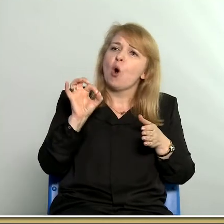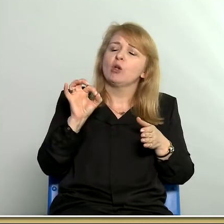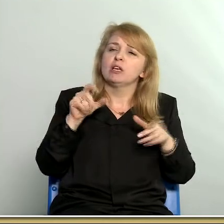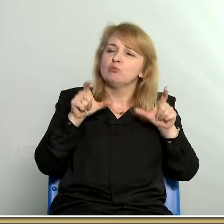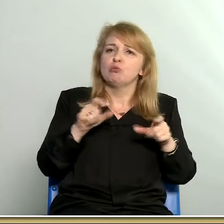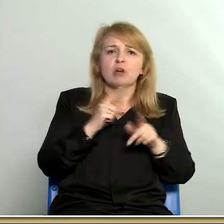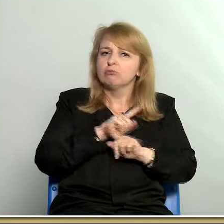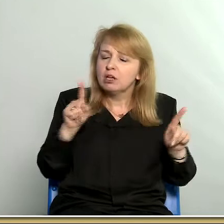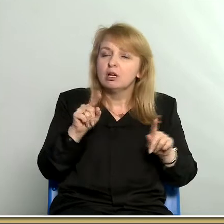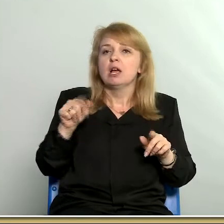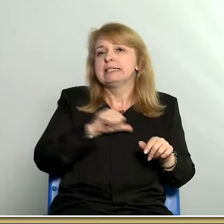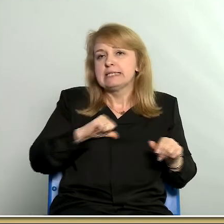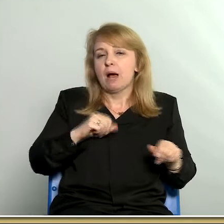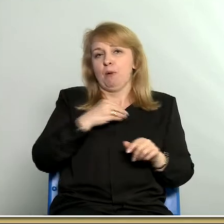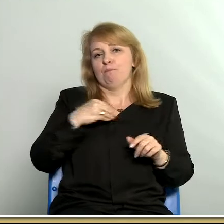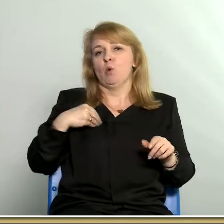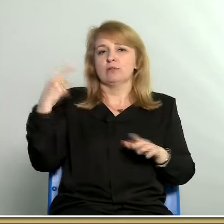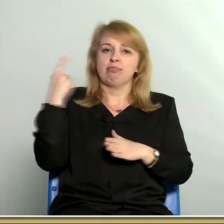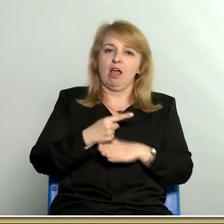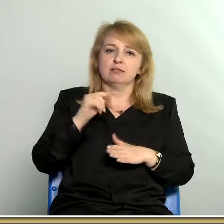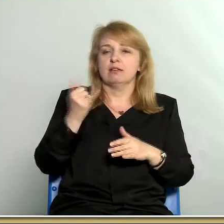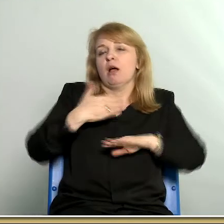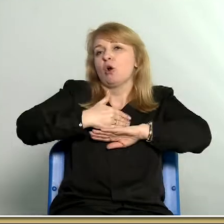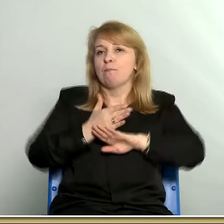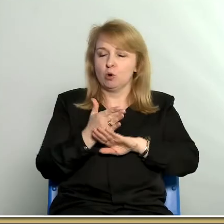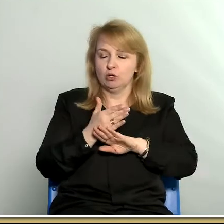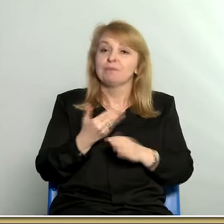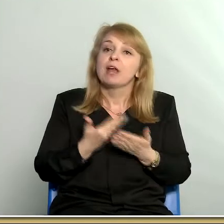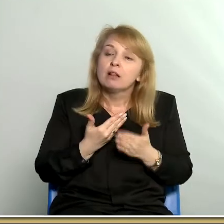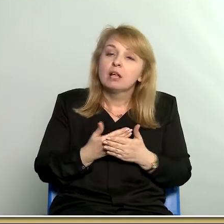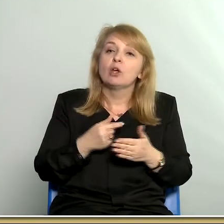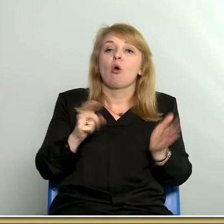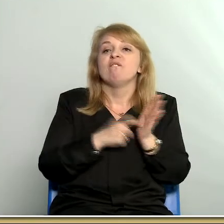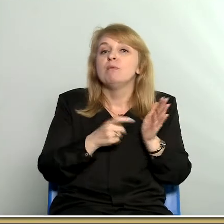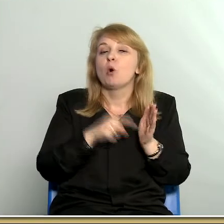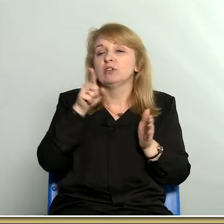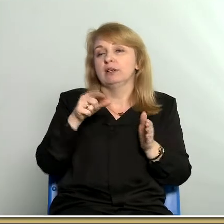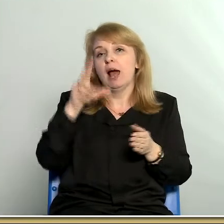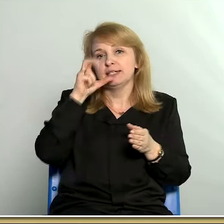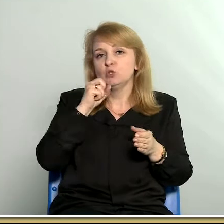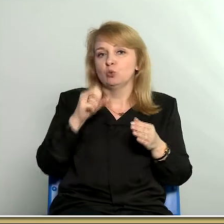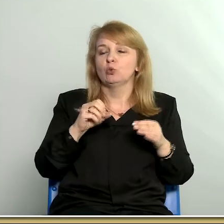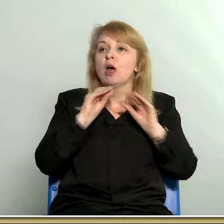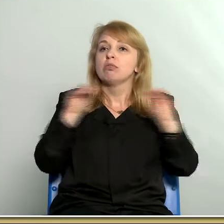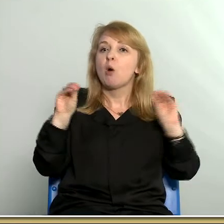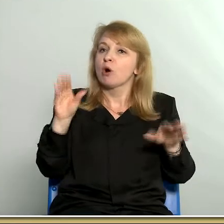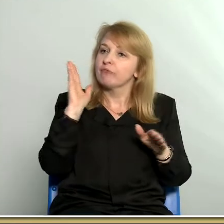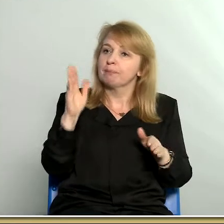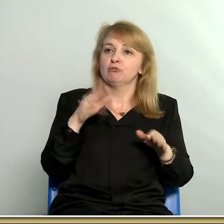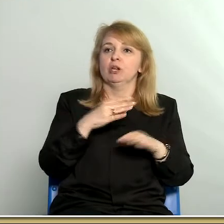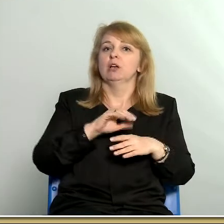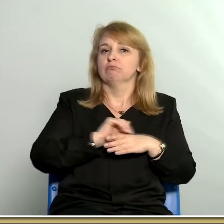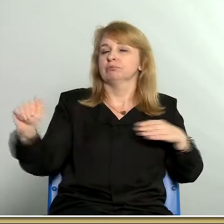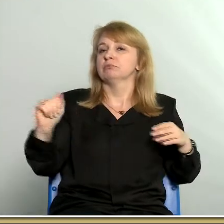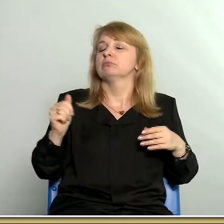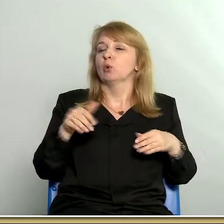kategorią i powiedzieliśmy, że będziemy duże wymogi dawać w stosunku do jednostek naukowo-badawczych, co spowoduje siłą rzeczy ograniczenie